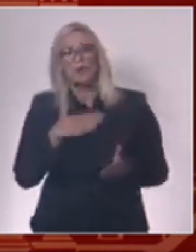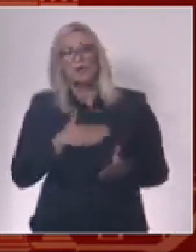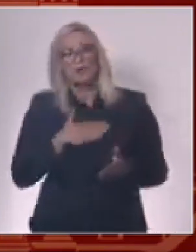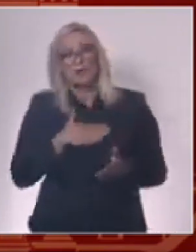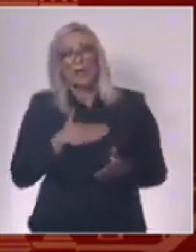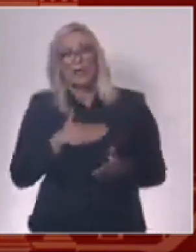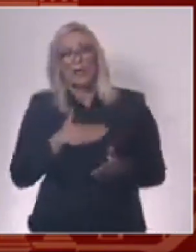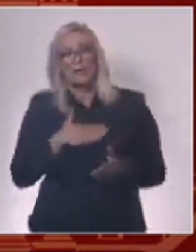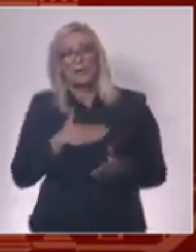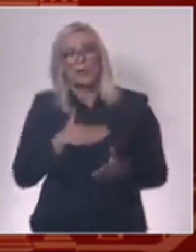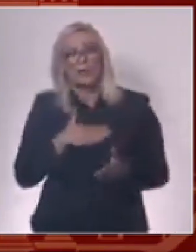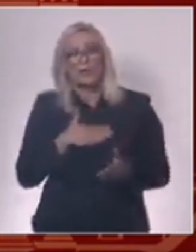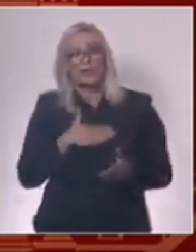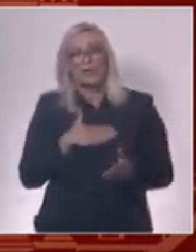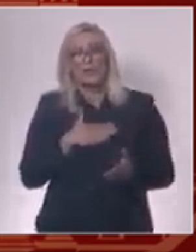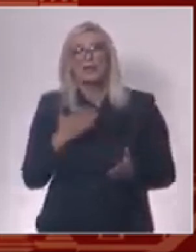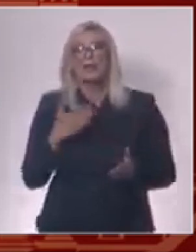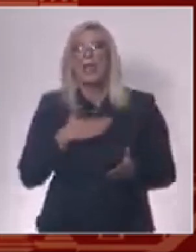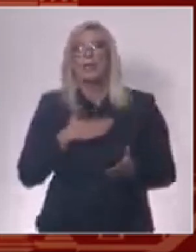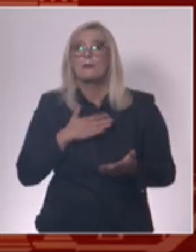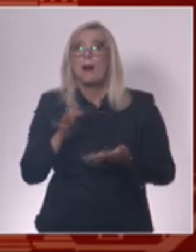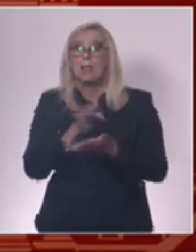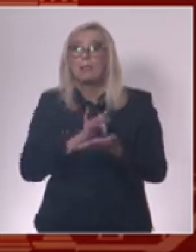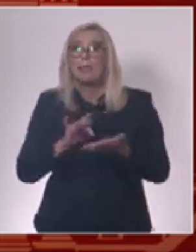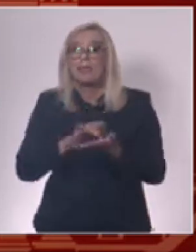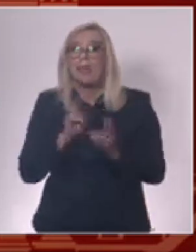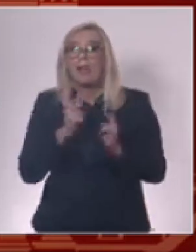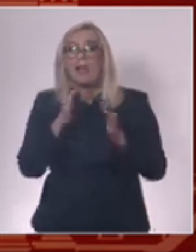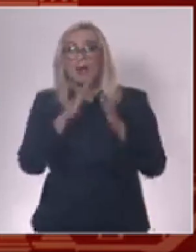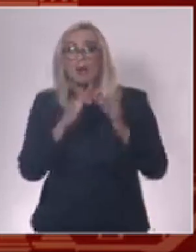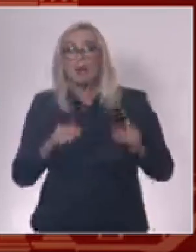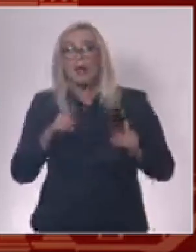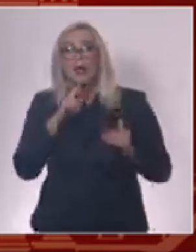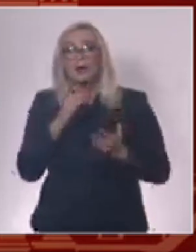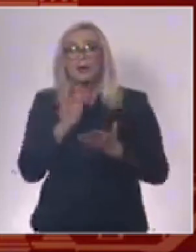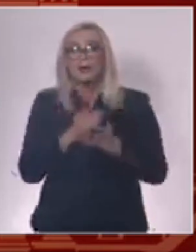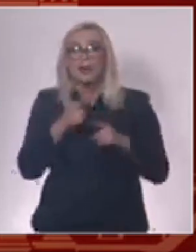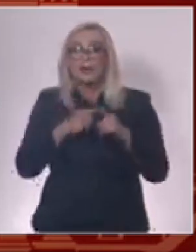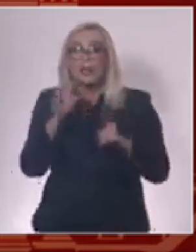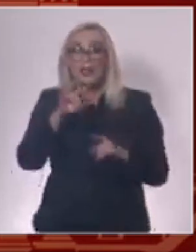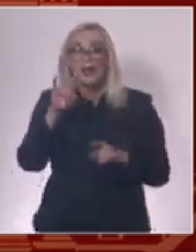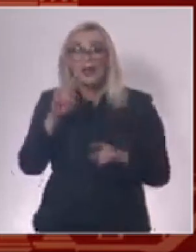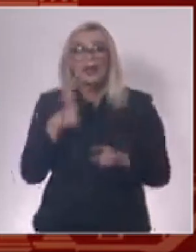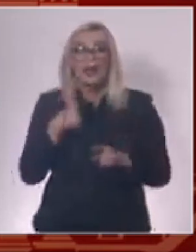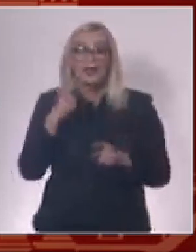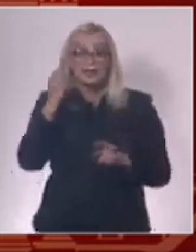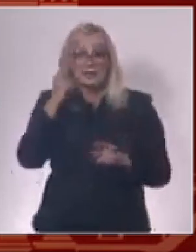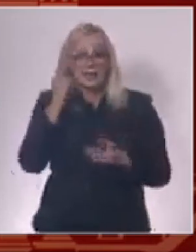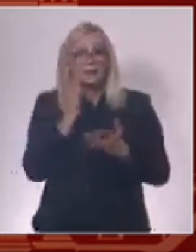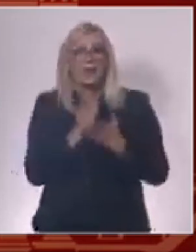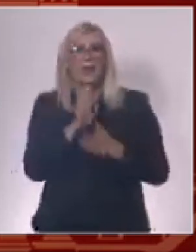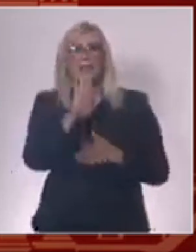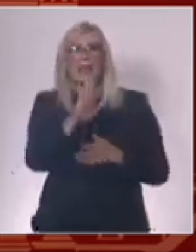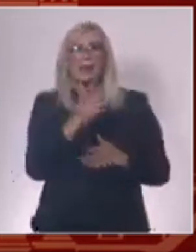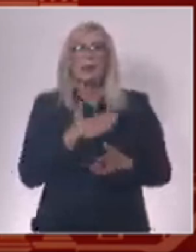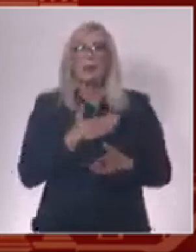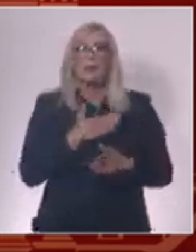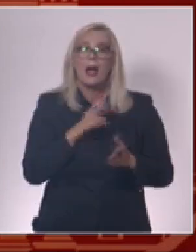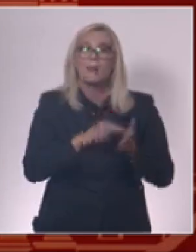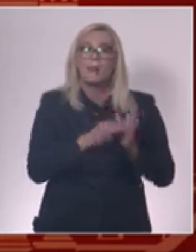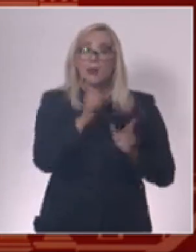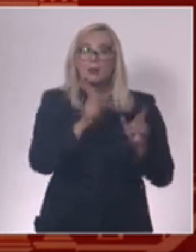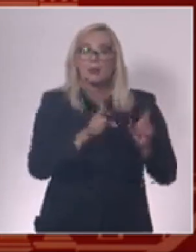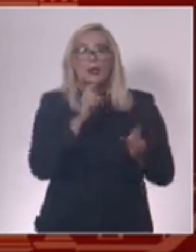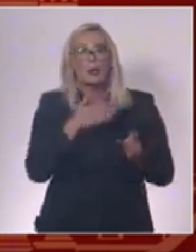имаме една целина како Балкан, која што ќе биде дел од Европската Унија. Убеден сум дека таму има политичари кои што тоа сакаат да го